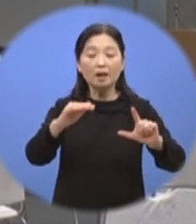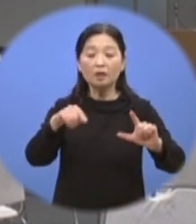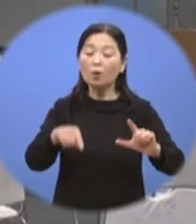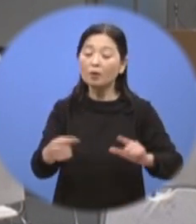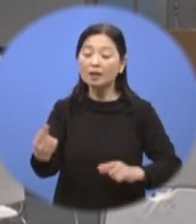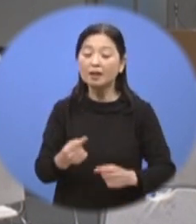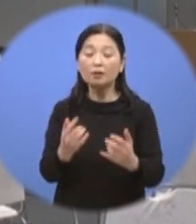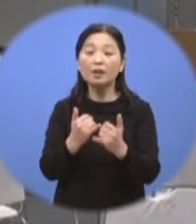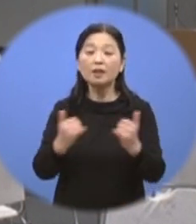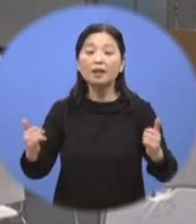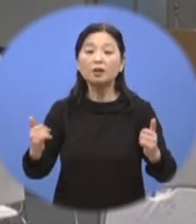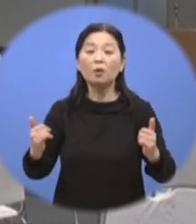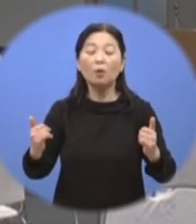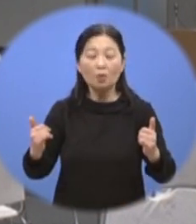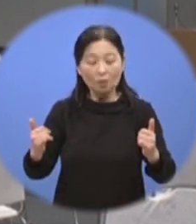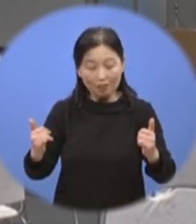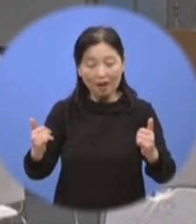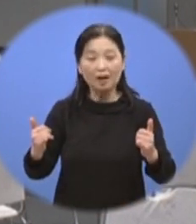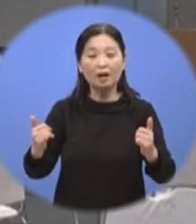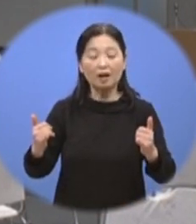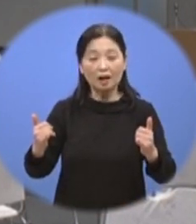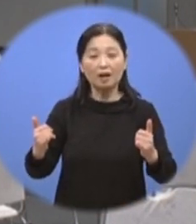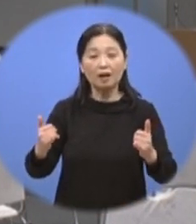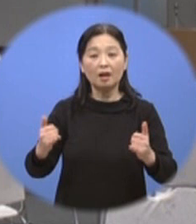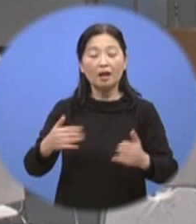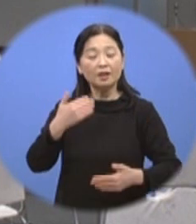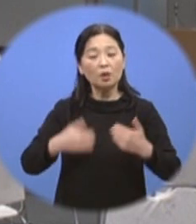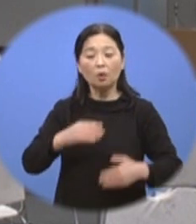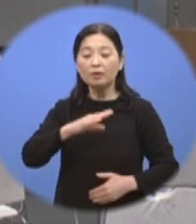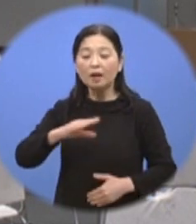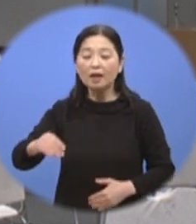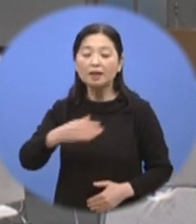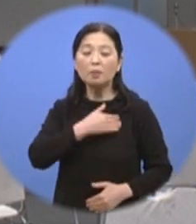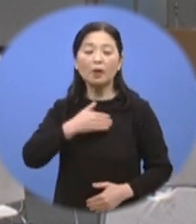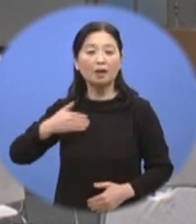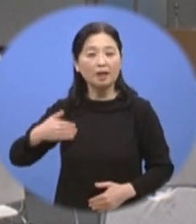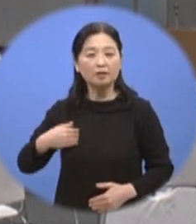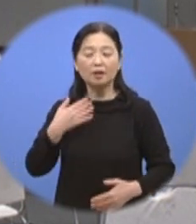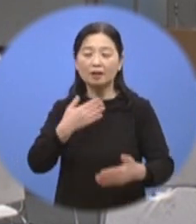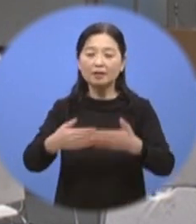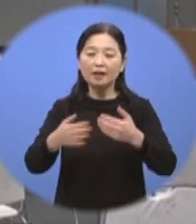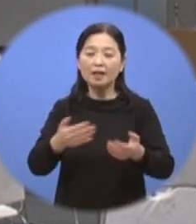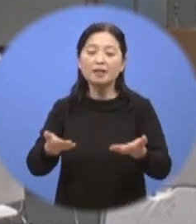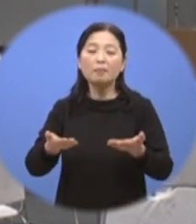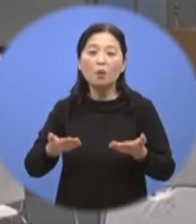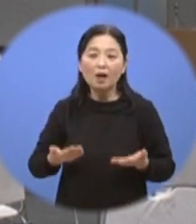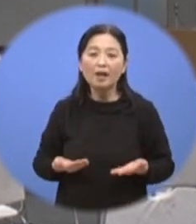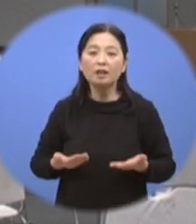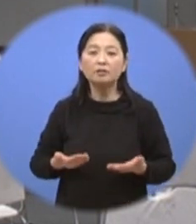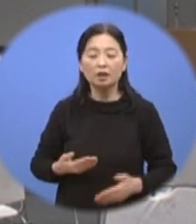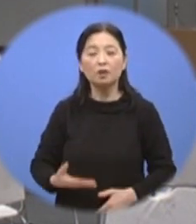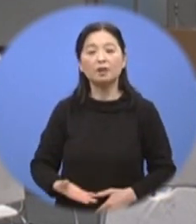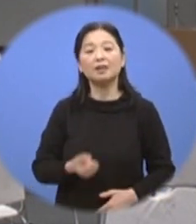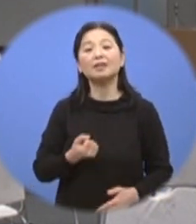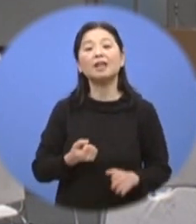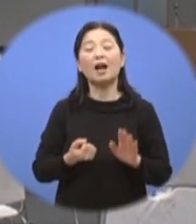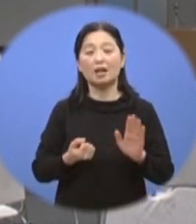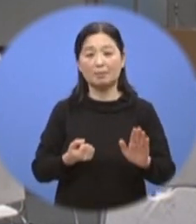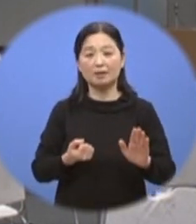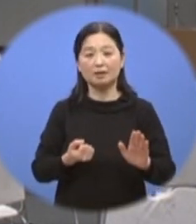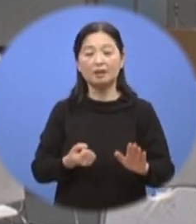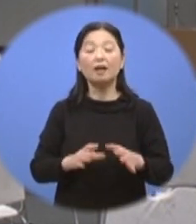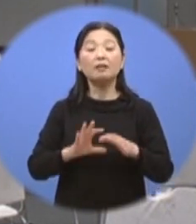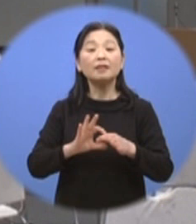が喜んで帰ってもらえるワーケーションに体験していただくということをですね、もともと確信がありまして、まあ、そういうこと